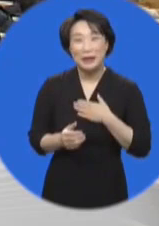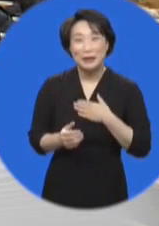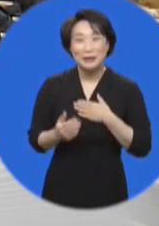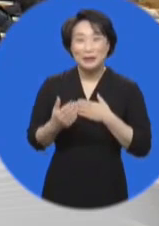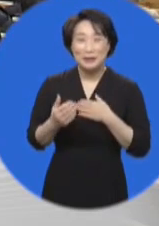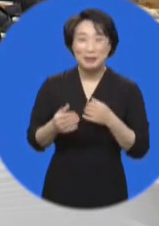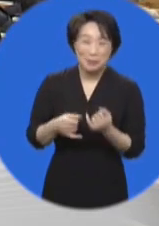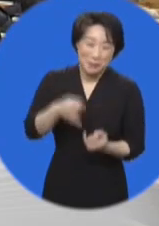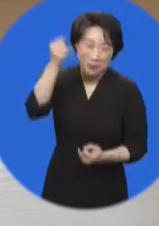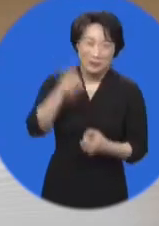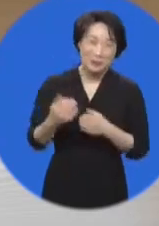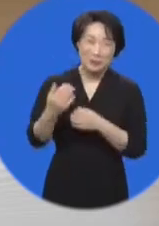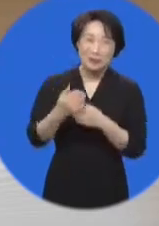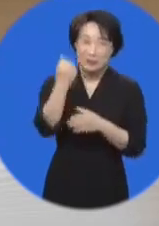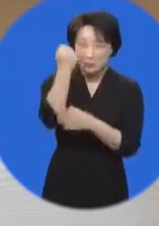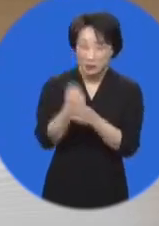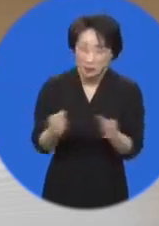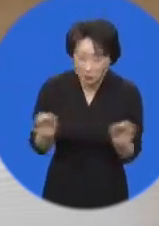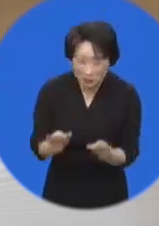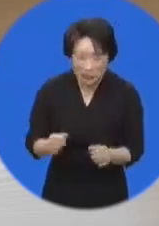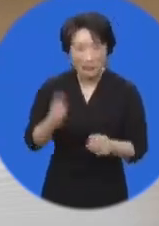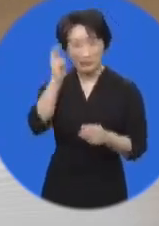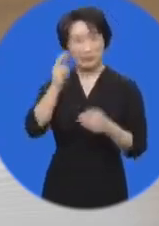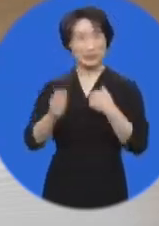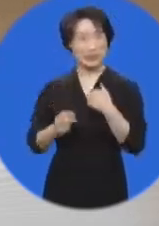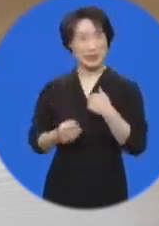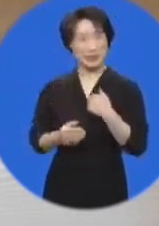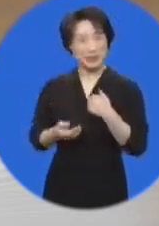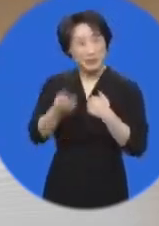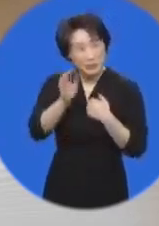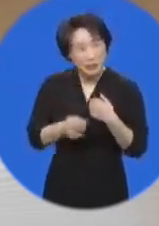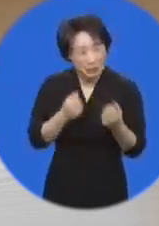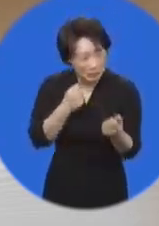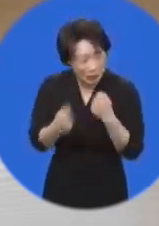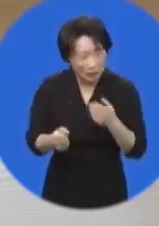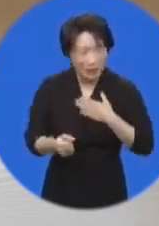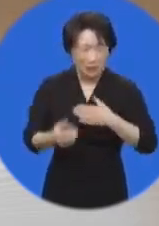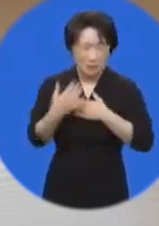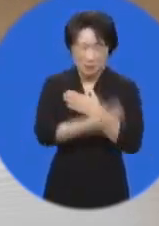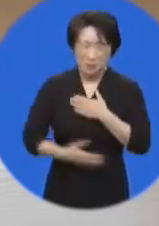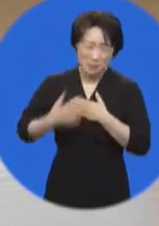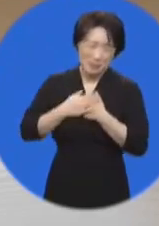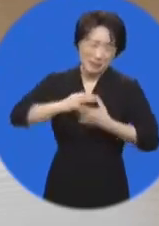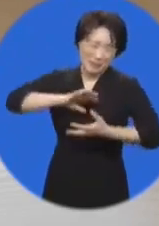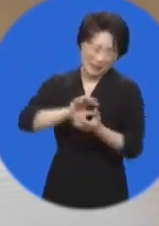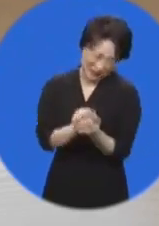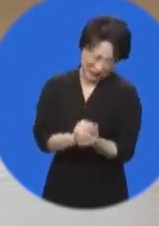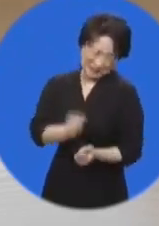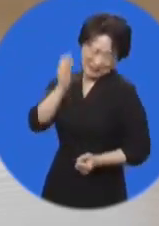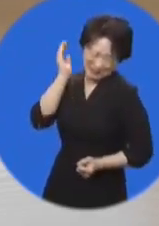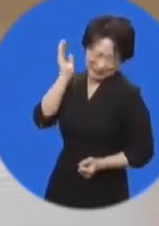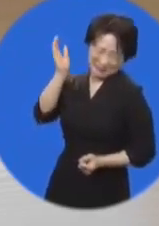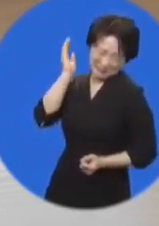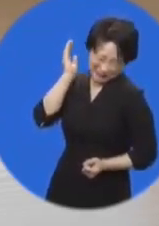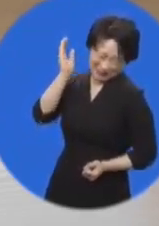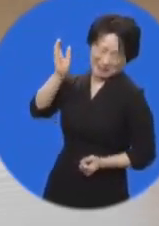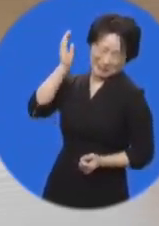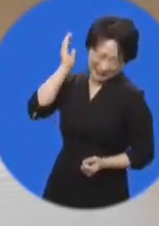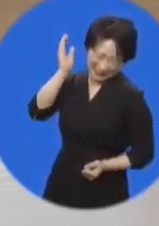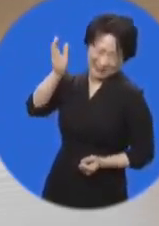없어요. 삐쩍 말라가지고. 그렇잖아요. 그런데도 이 몸 가지고 여러 번 앞에 나와서